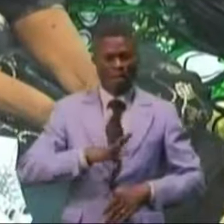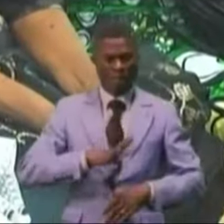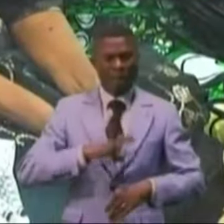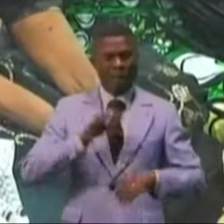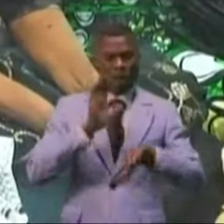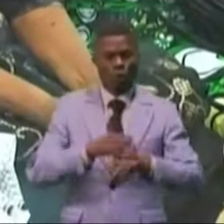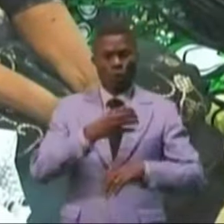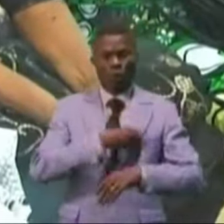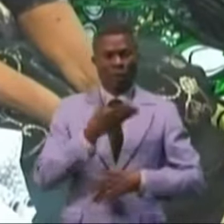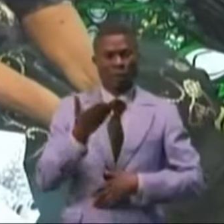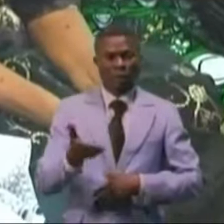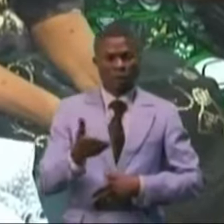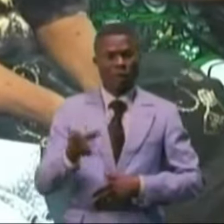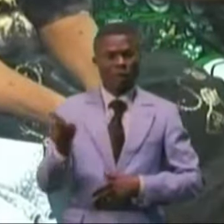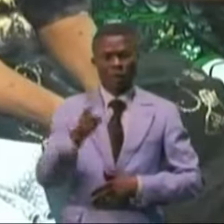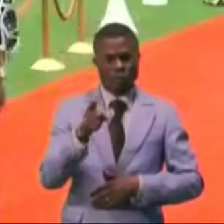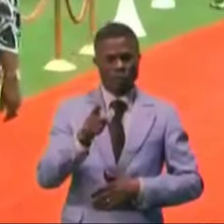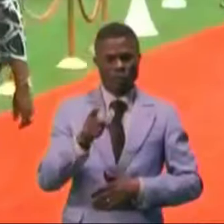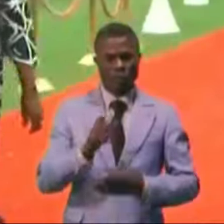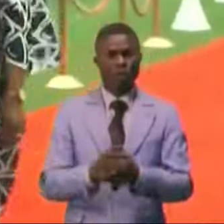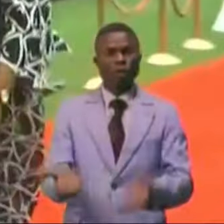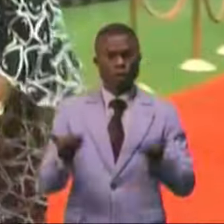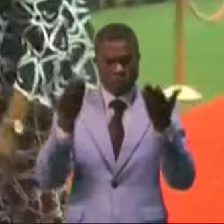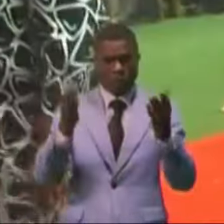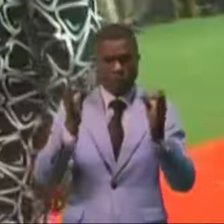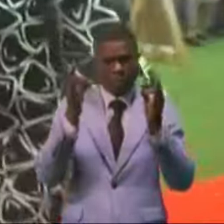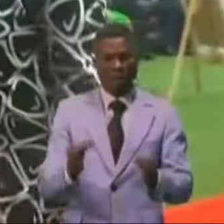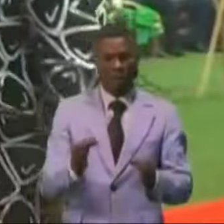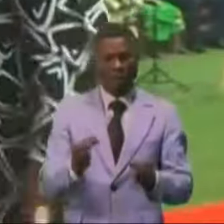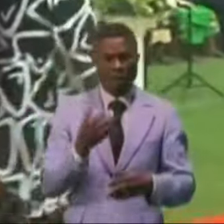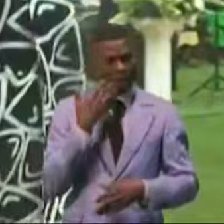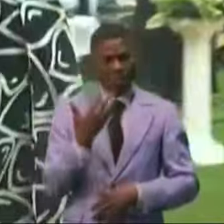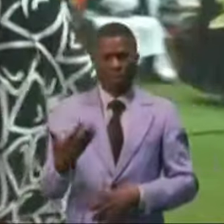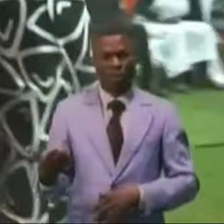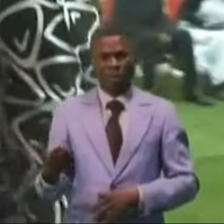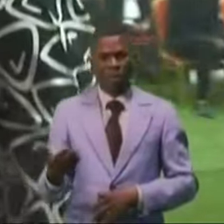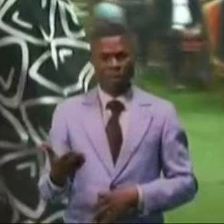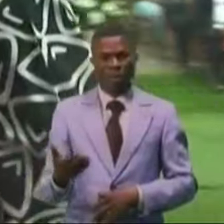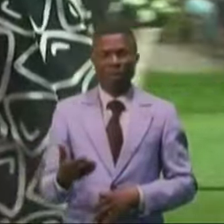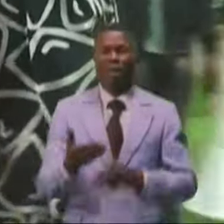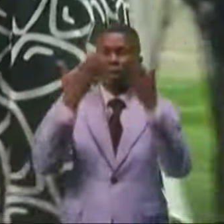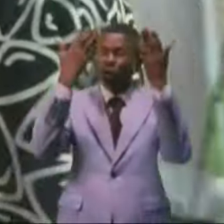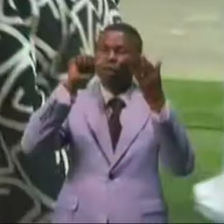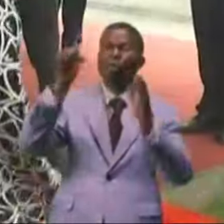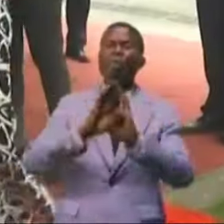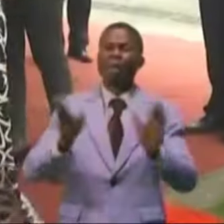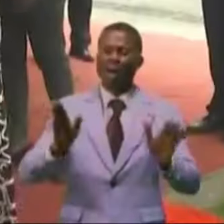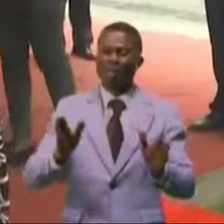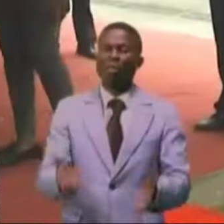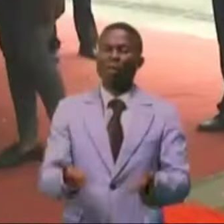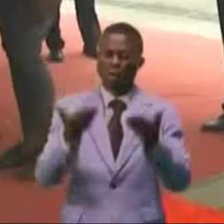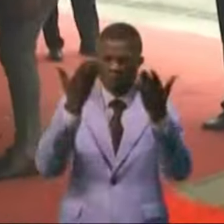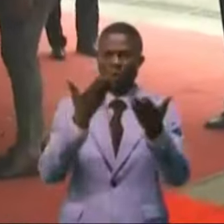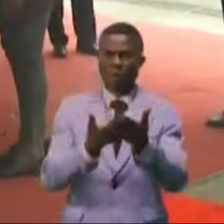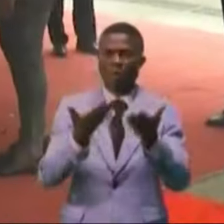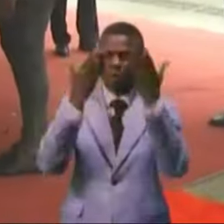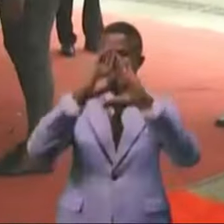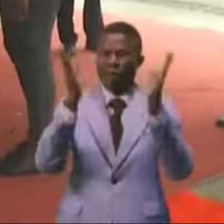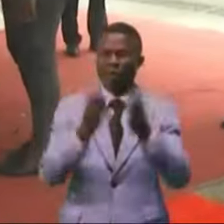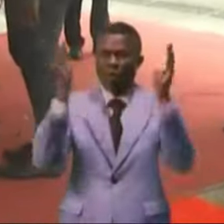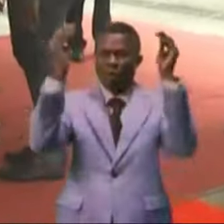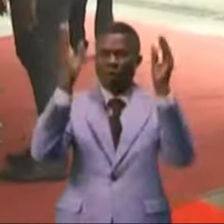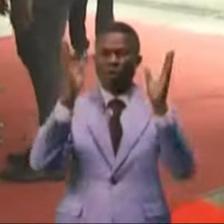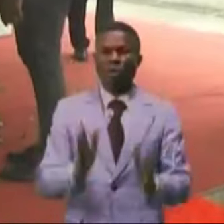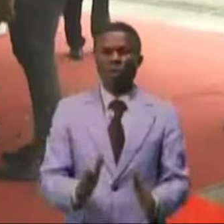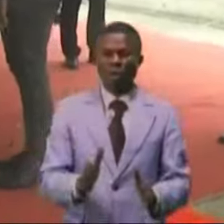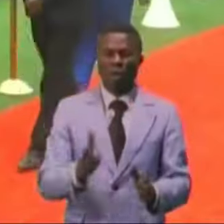causé derrière, vous ressusciterez. Hélas, c'est du domaine de l'Éternel, Dieu Tout-Puissant, le Créateur,